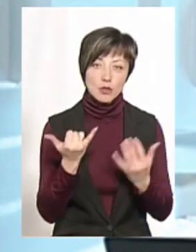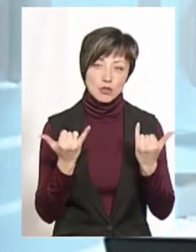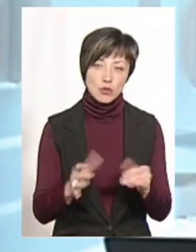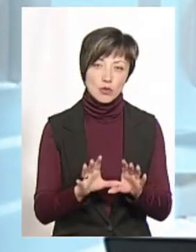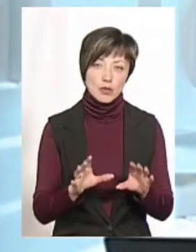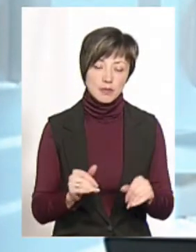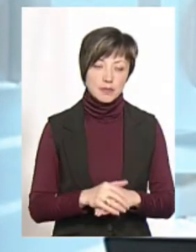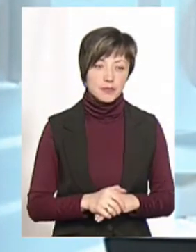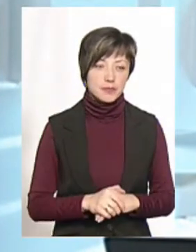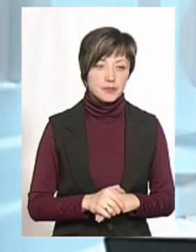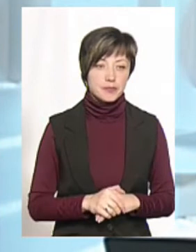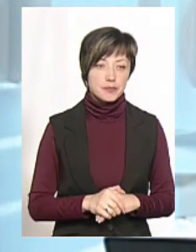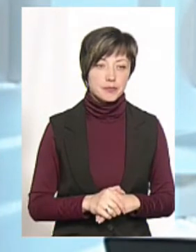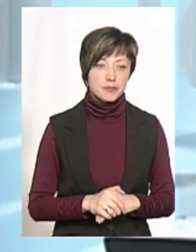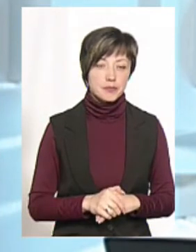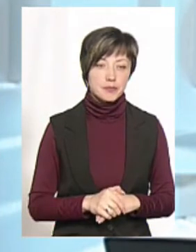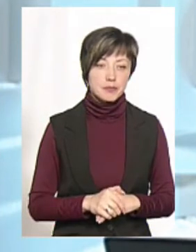сьогодні. Слухаємо вас.